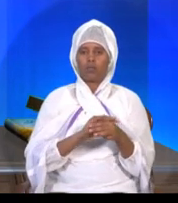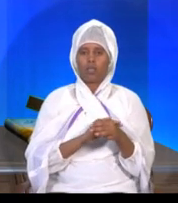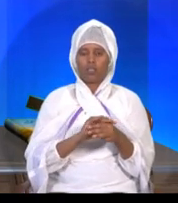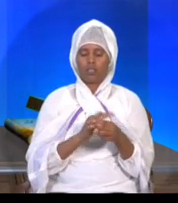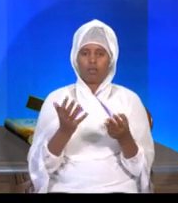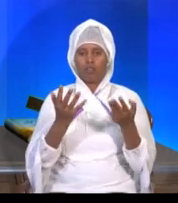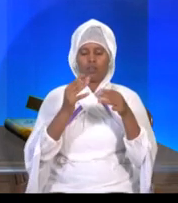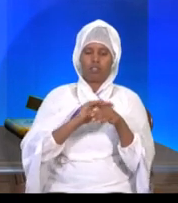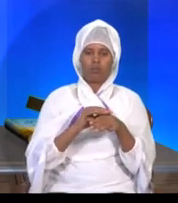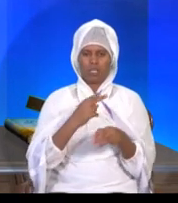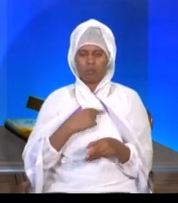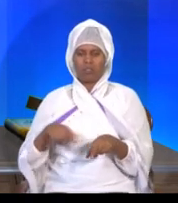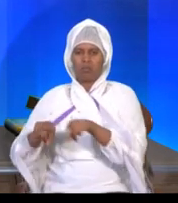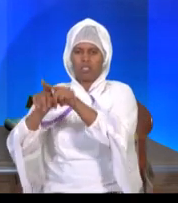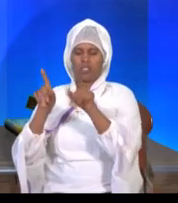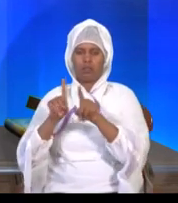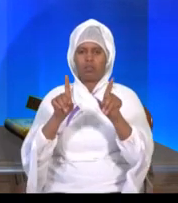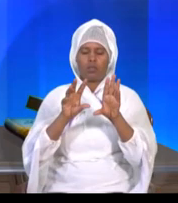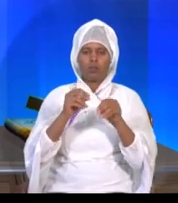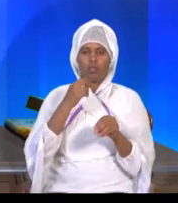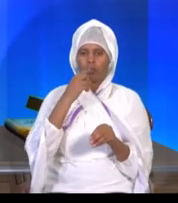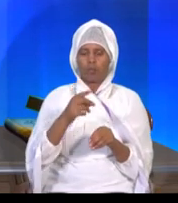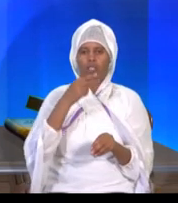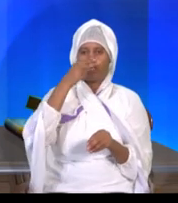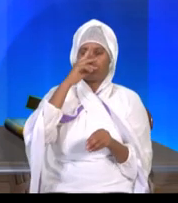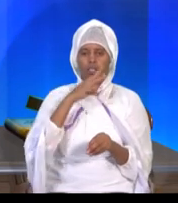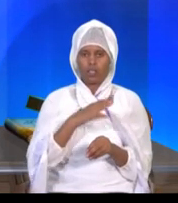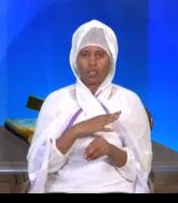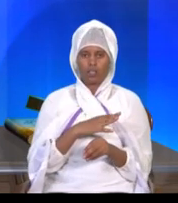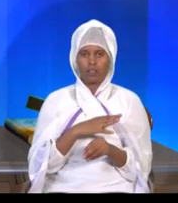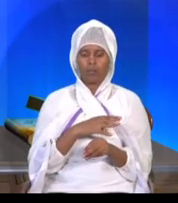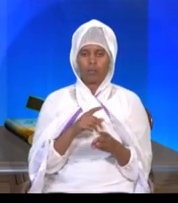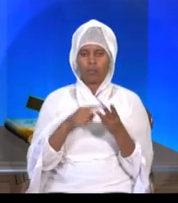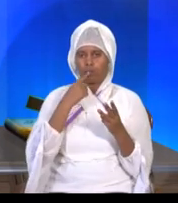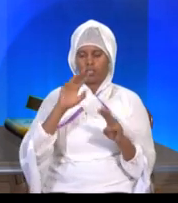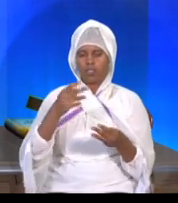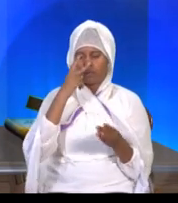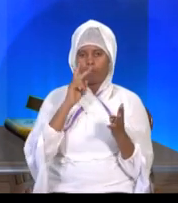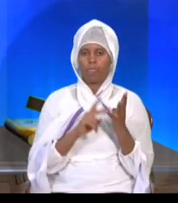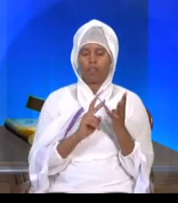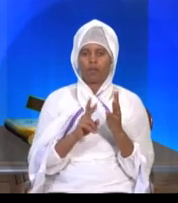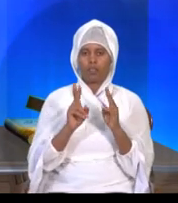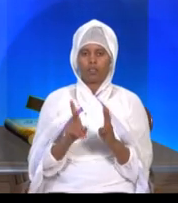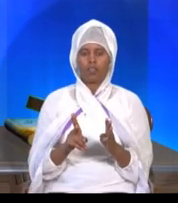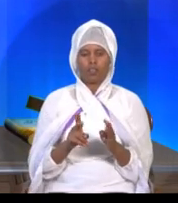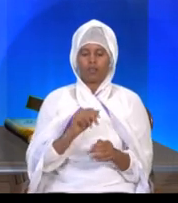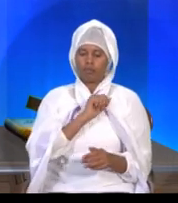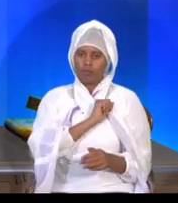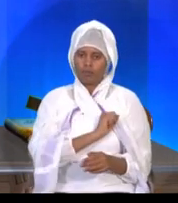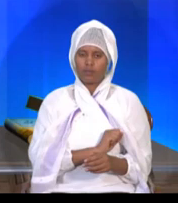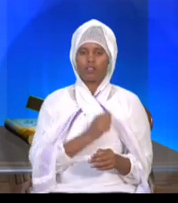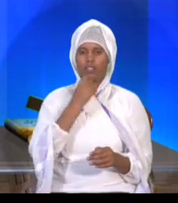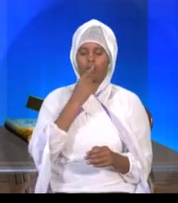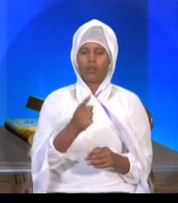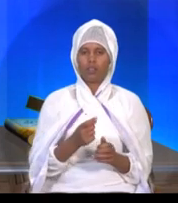سمعنا مو كمي قرنا زون كانت كيدنا خل النصحة بمبال نقاقة ناتو ملسون رقيني لنا اتراب عيد ما